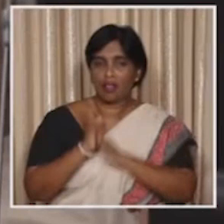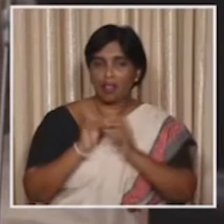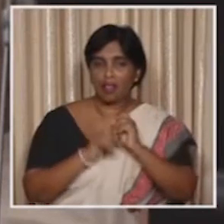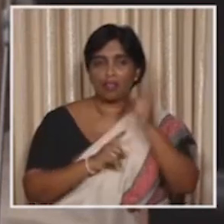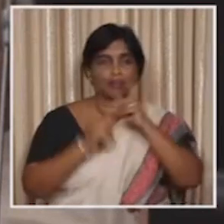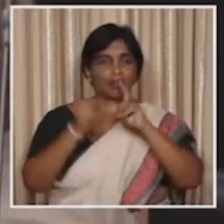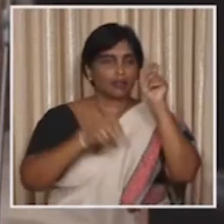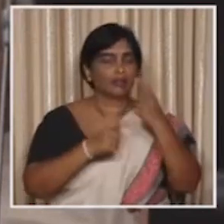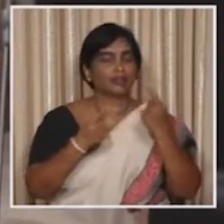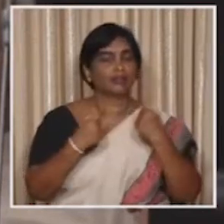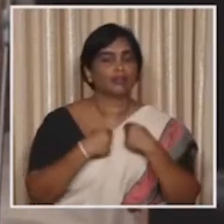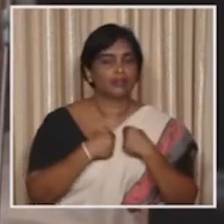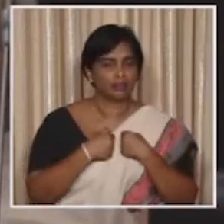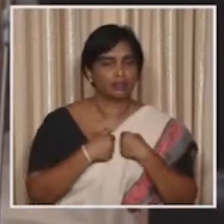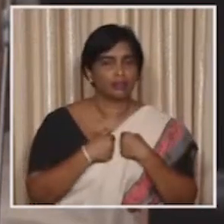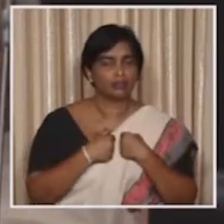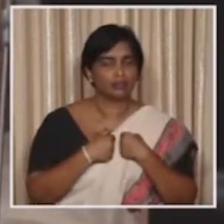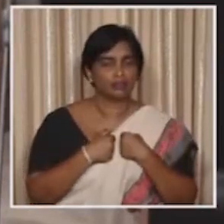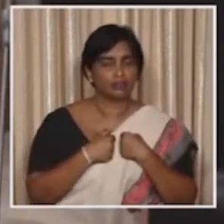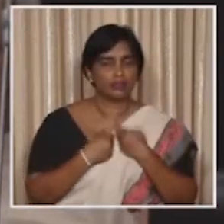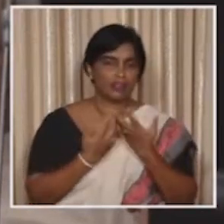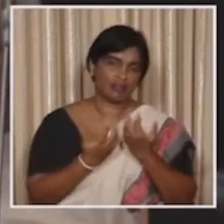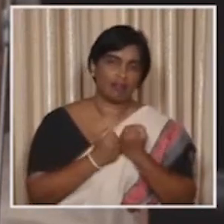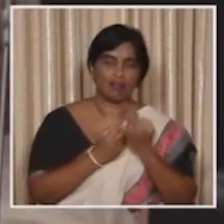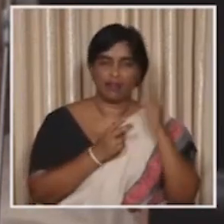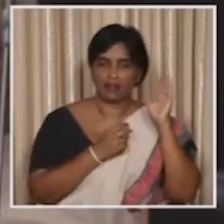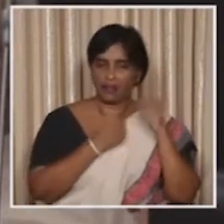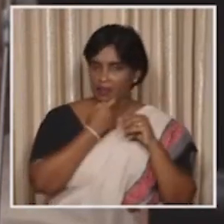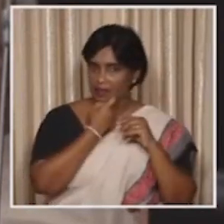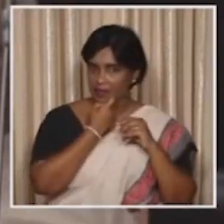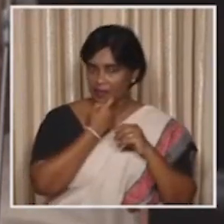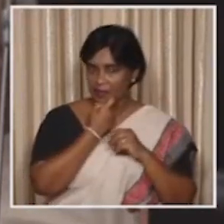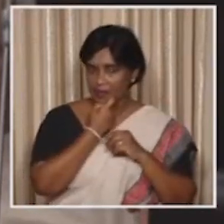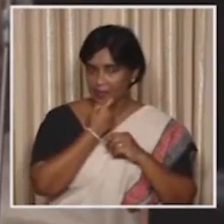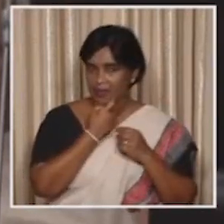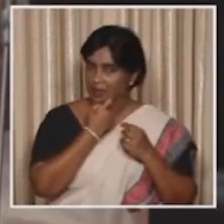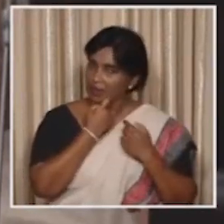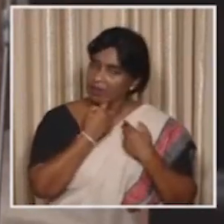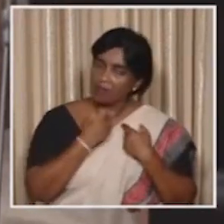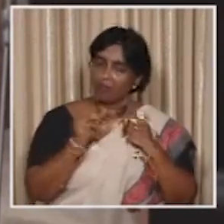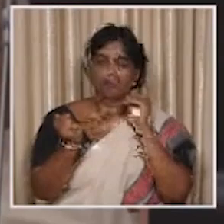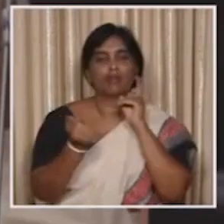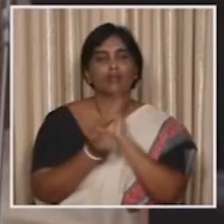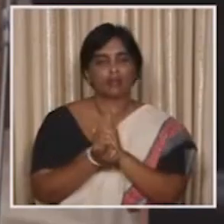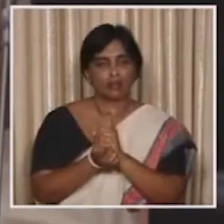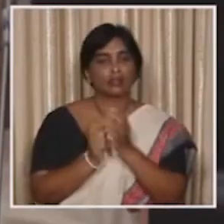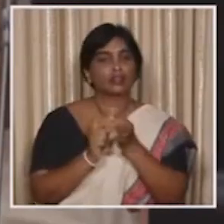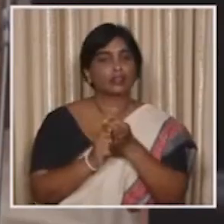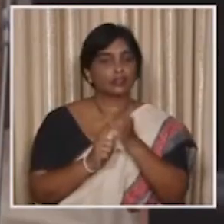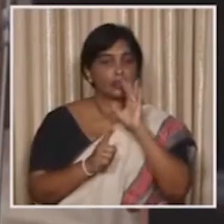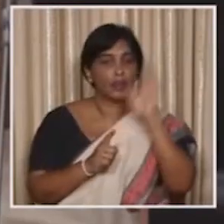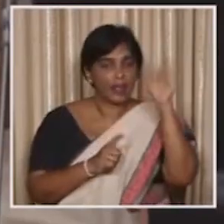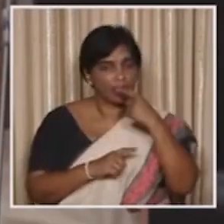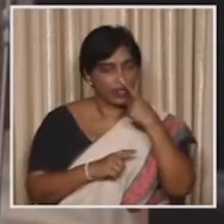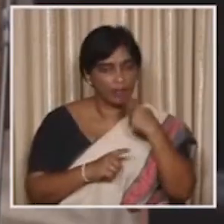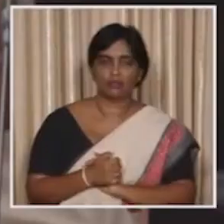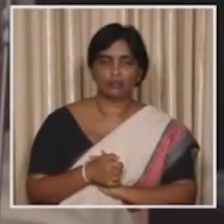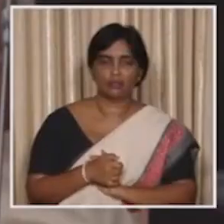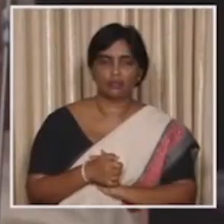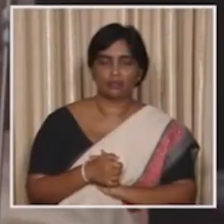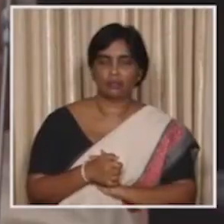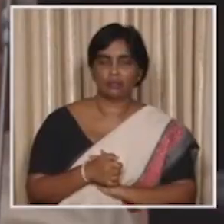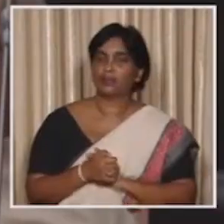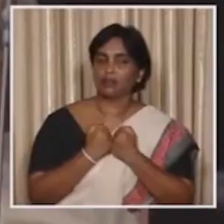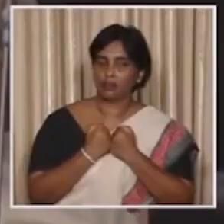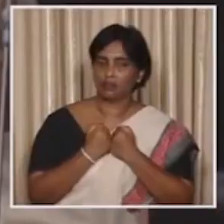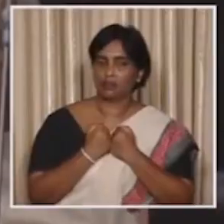kiwwe. Meka baara ganna kiyala. Me metana innawa. Man gihin hambuuna ජනාධිපතිවට එන්න කිව්වා මං ගියා මං